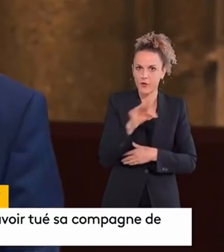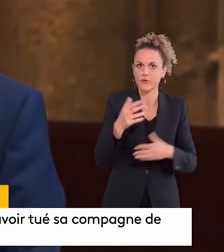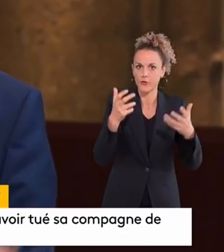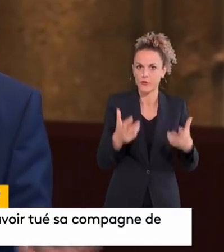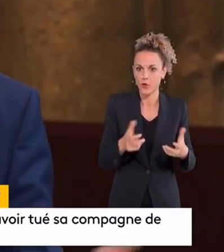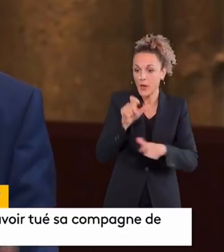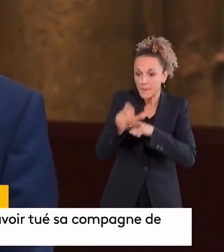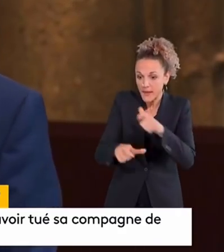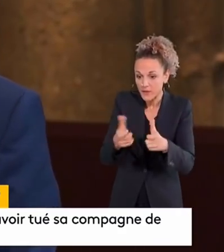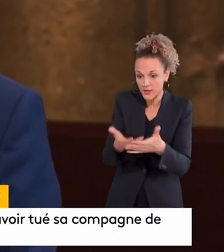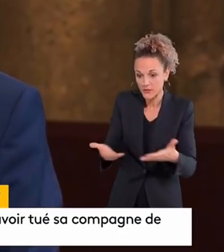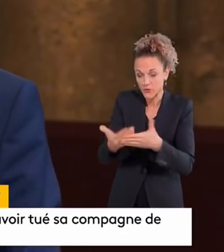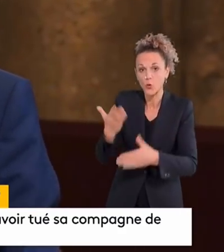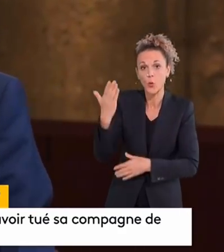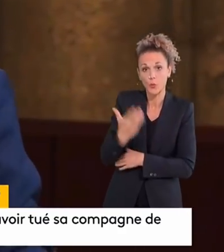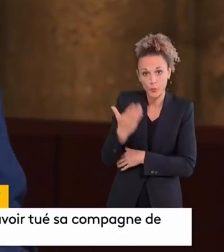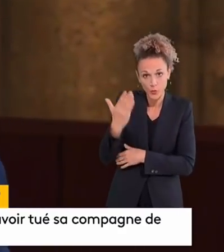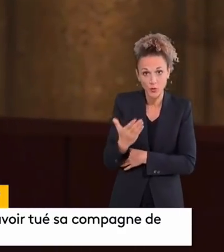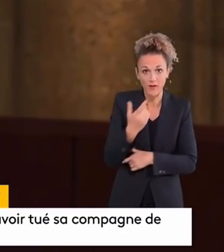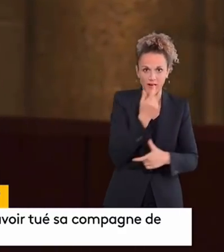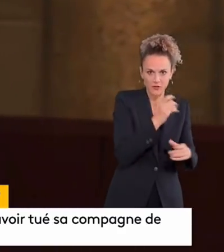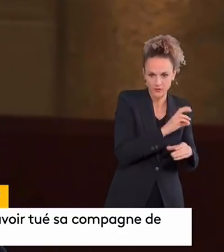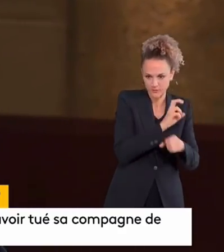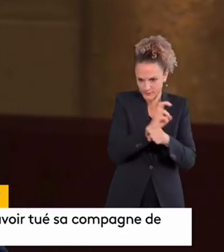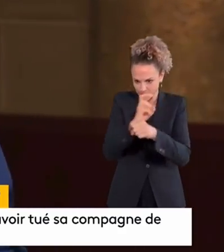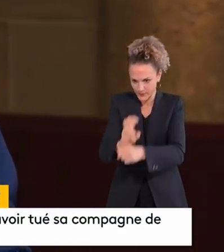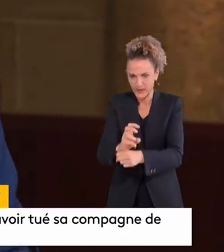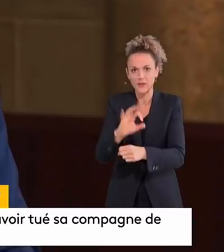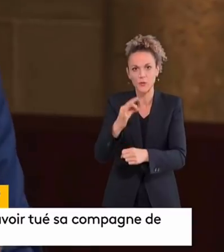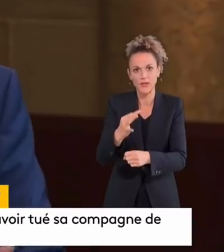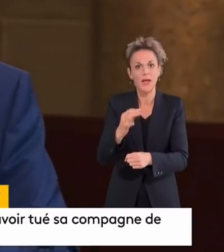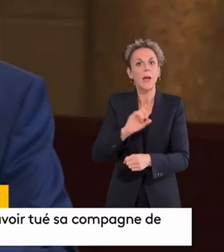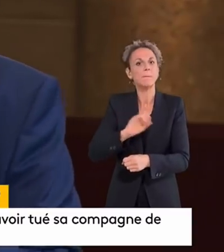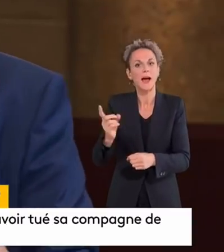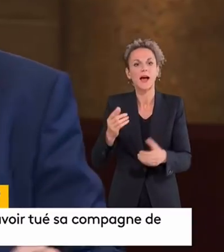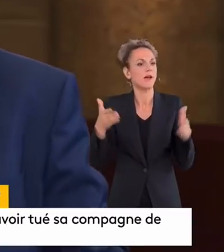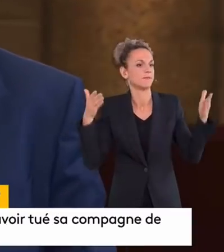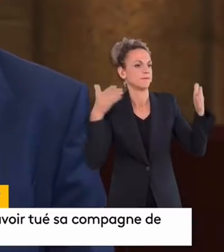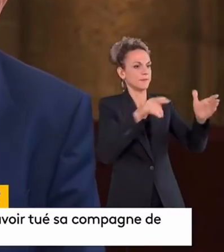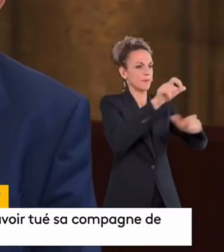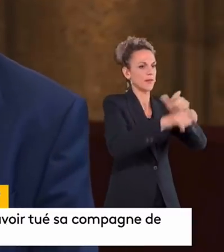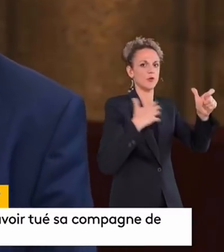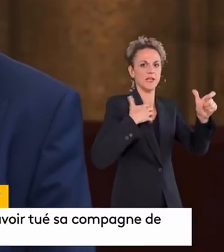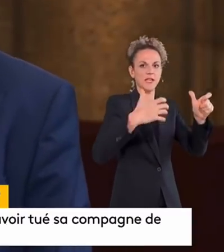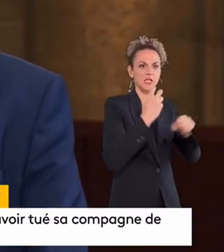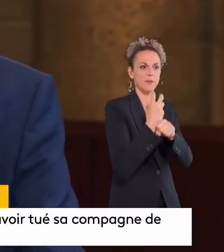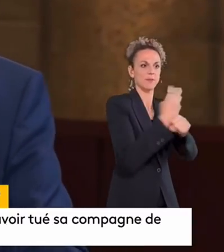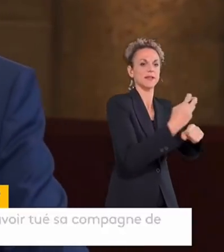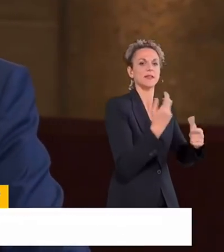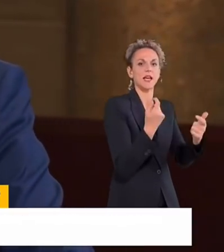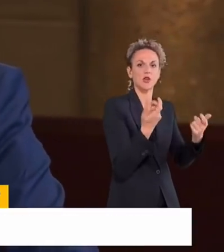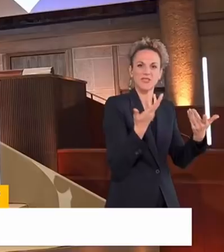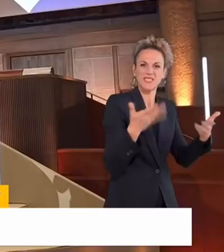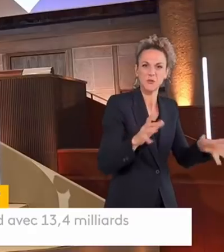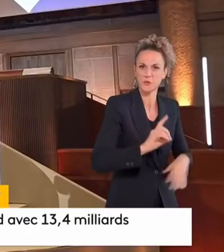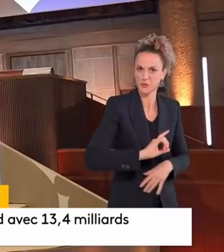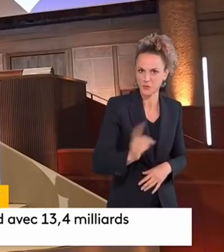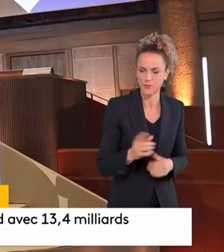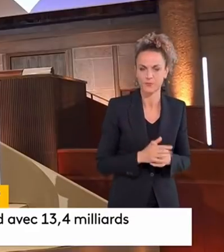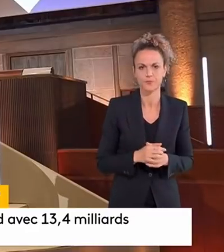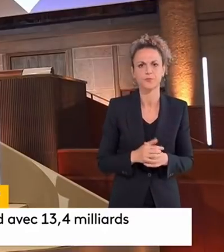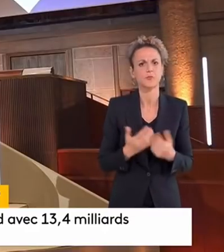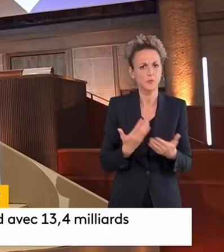besoin pour relocaliser et non pas des banques qui ne prêtent qu'aux riches. Et donc j'ai utilisé cette expression surtout pour parler de la